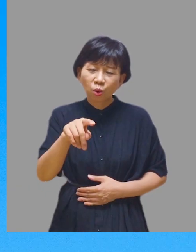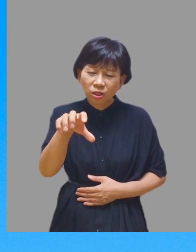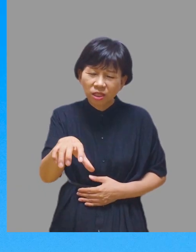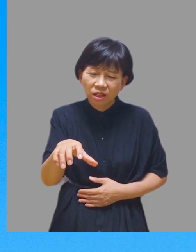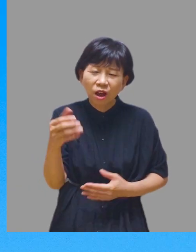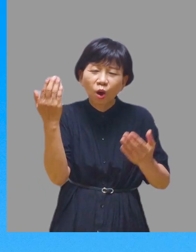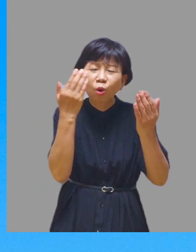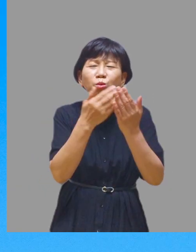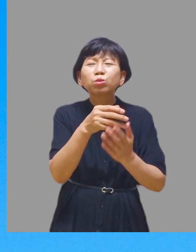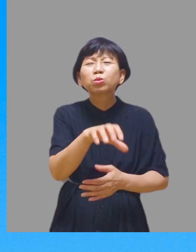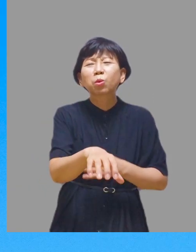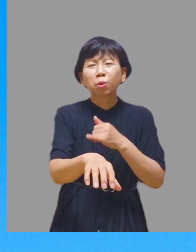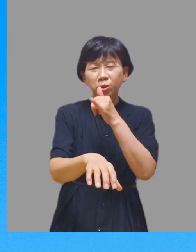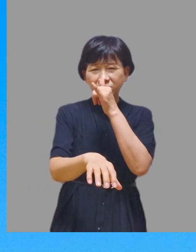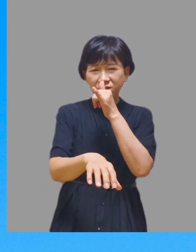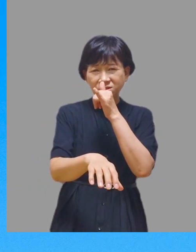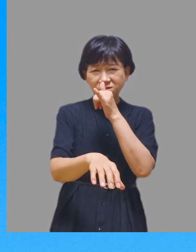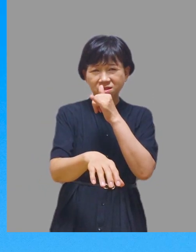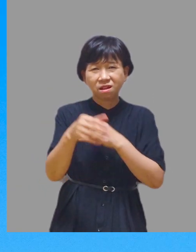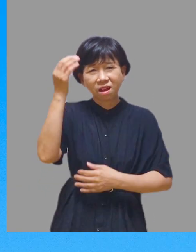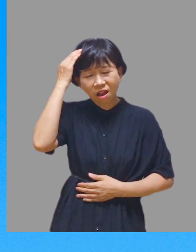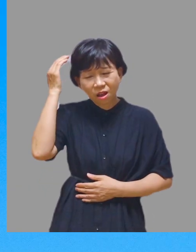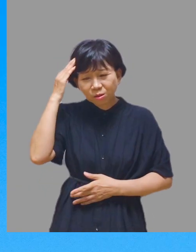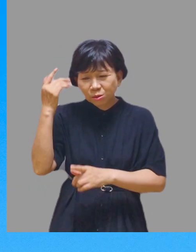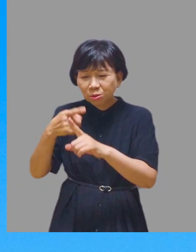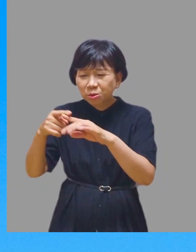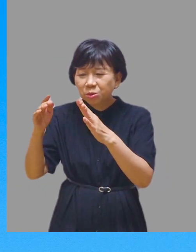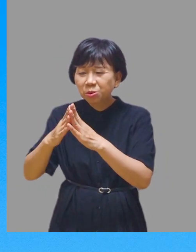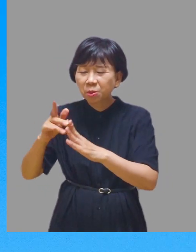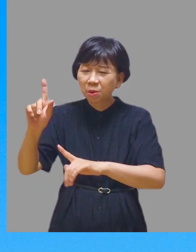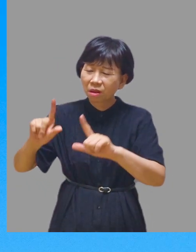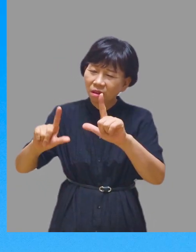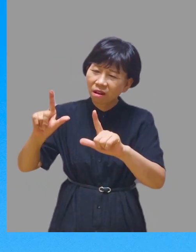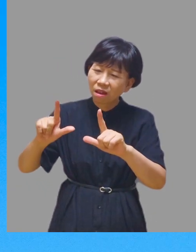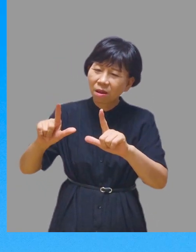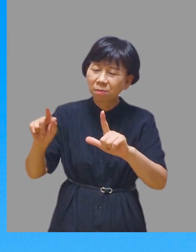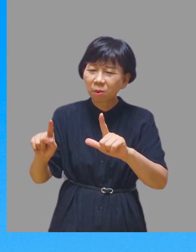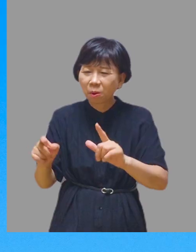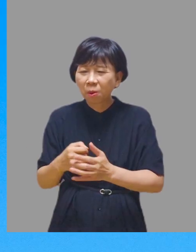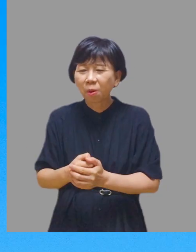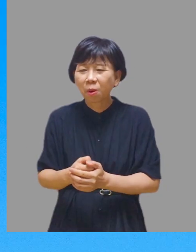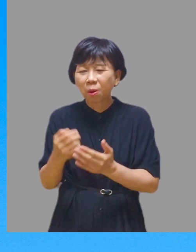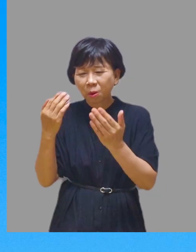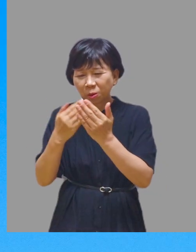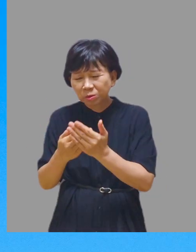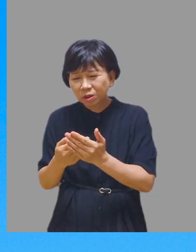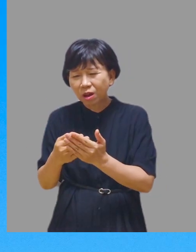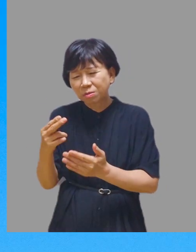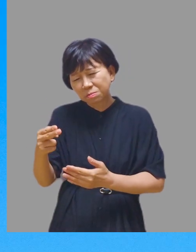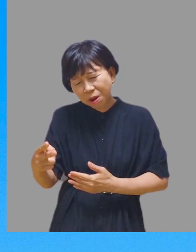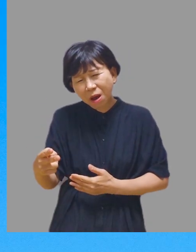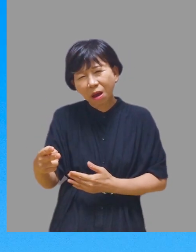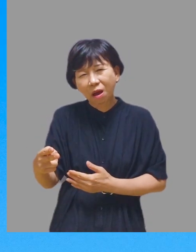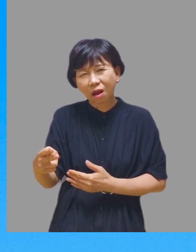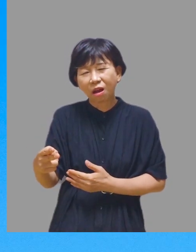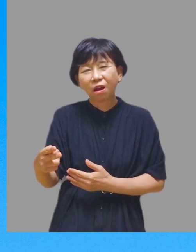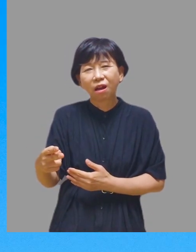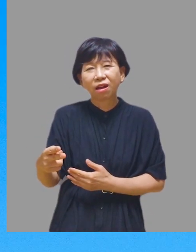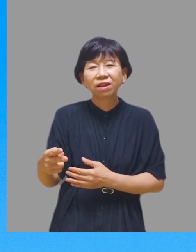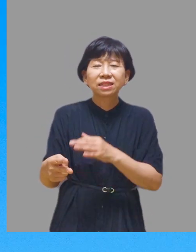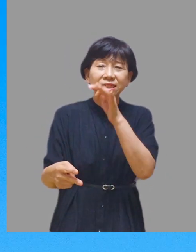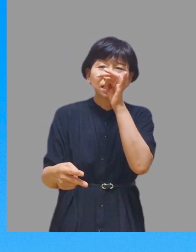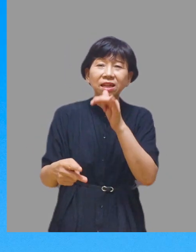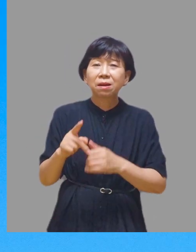어딘가에 틈이 있다는 거예요. 한국교회 어딘가에, 교회 현실 가운데 어딘가에 틈이 있고, 이 가정의 현실 가운데 어딘가에 틈이